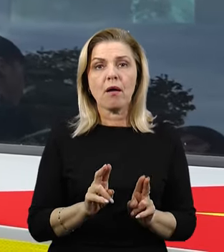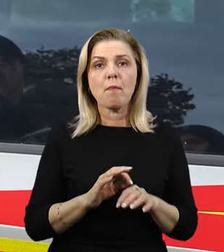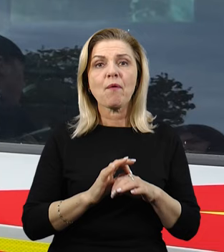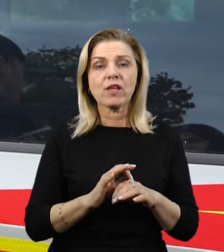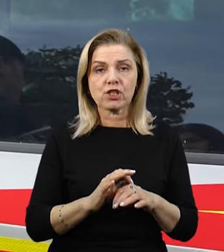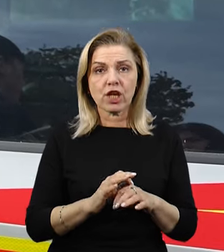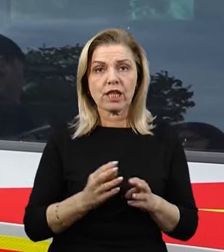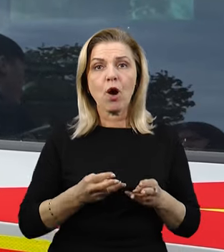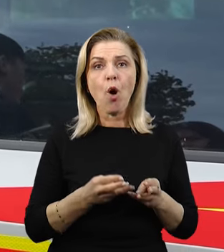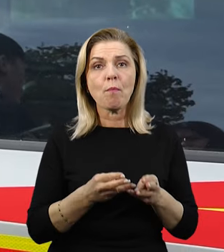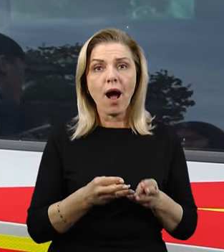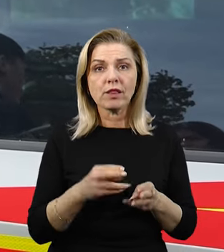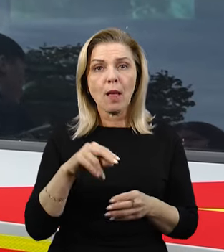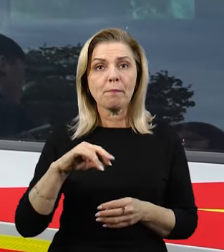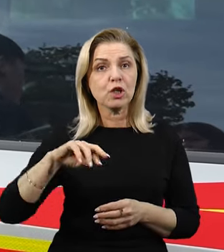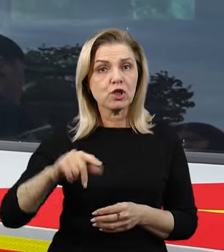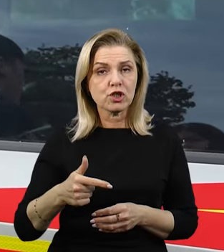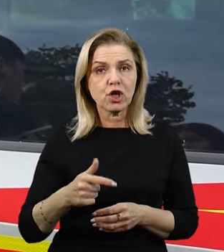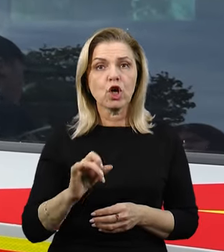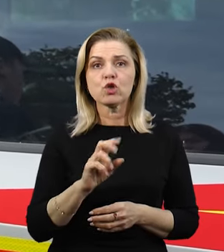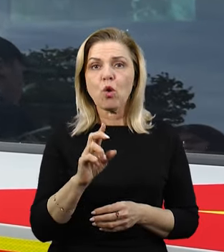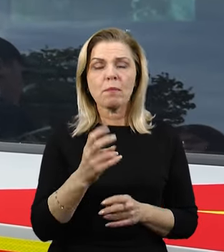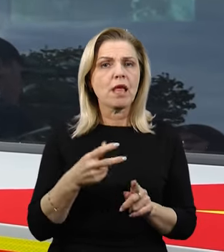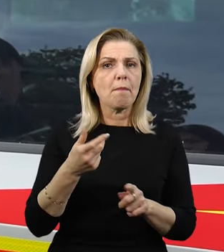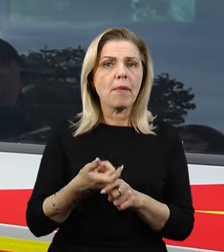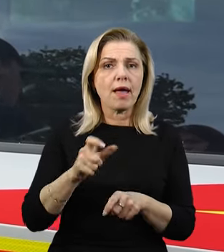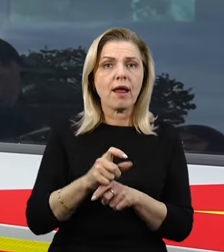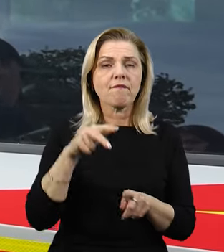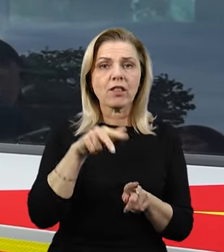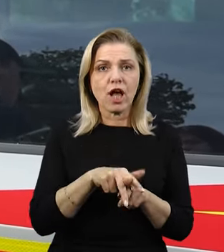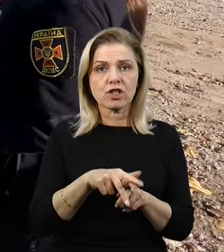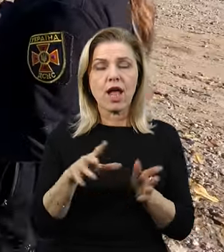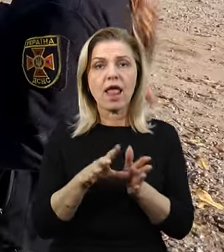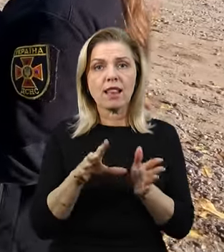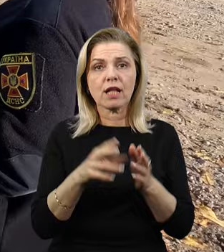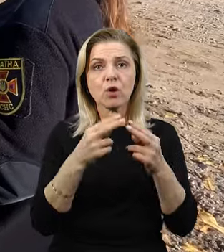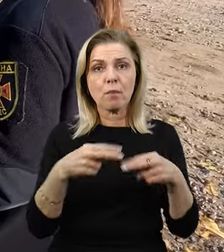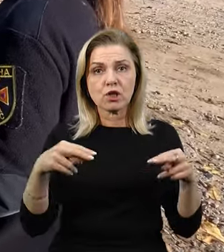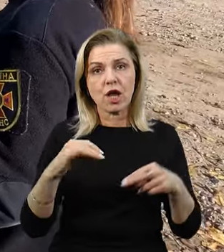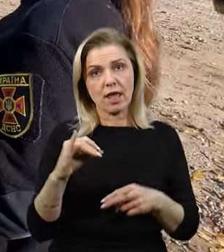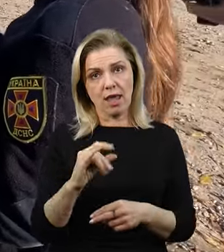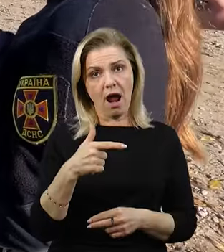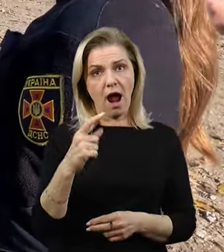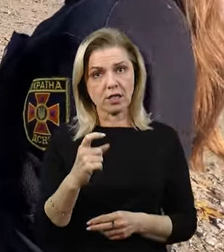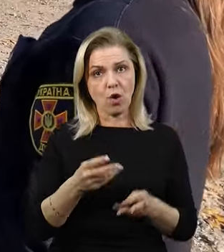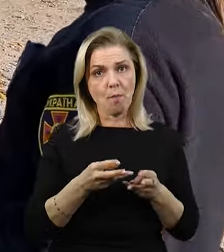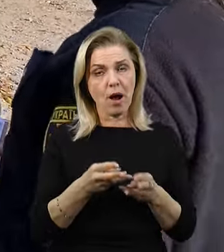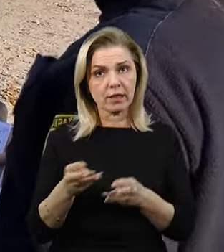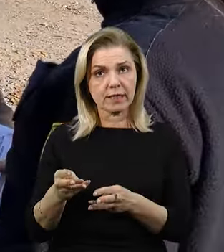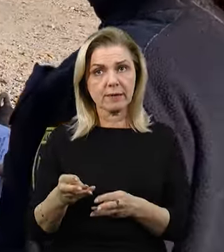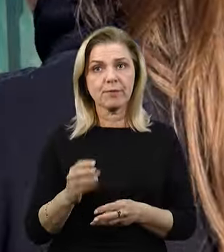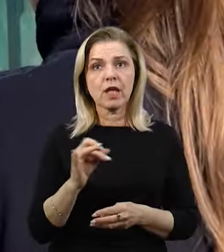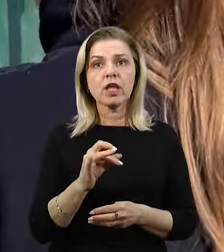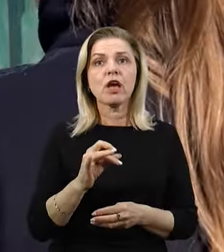не перенавантажували електромережу, про газове опалення. Ледве не стала жертвою шахрайської схеми